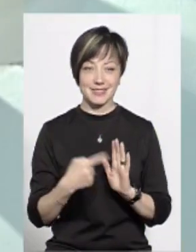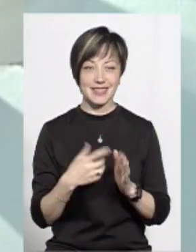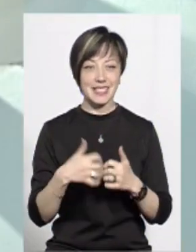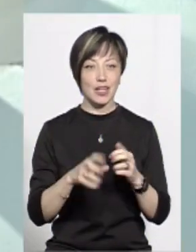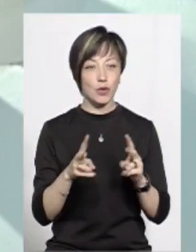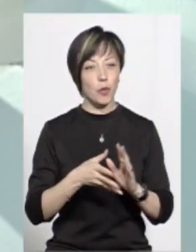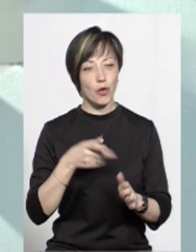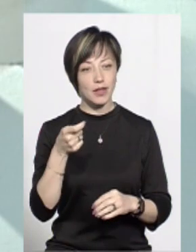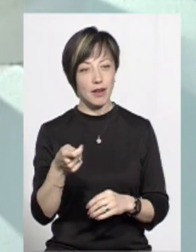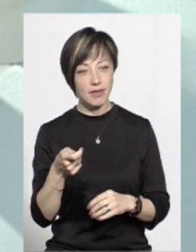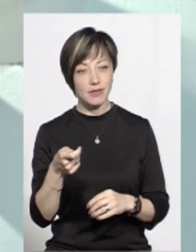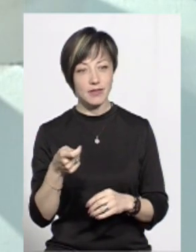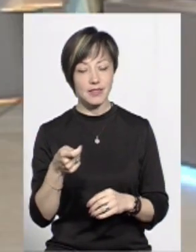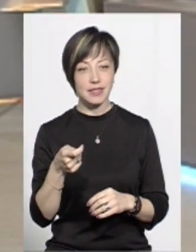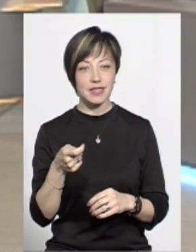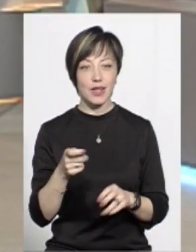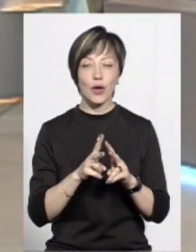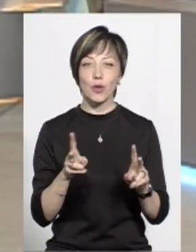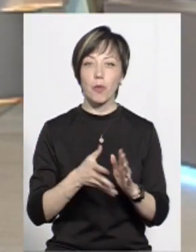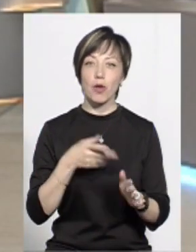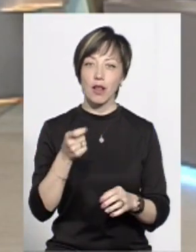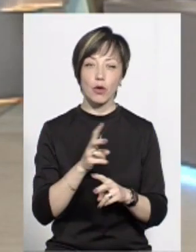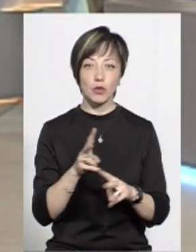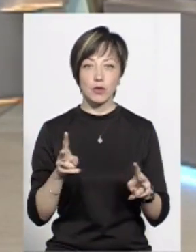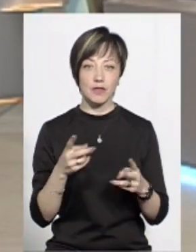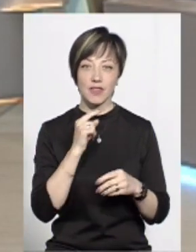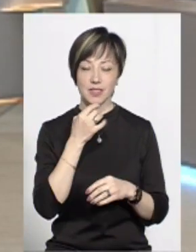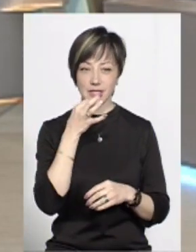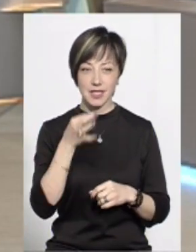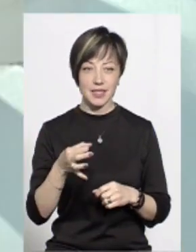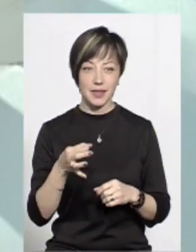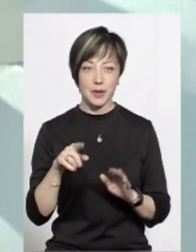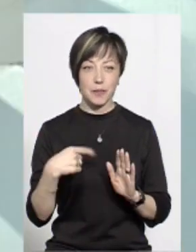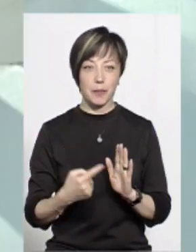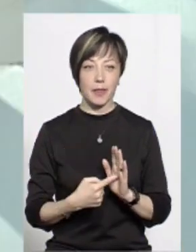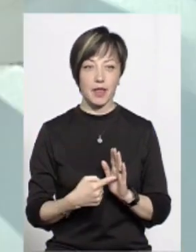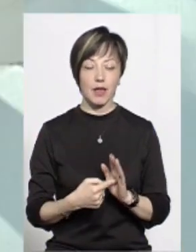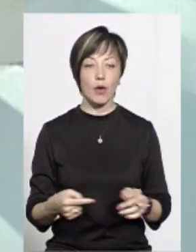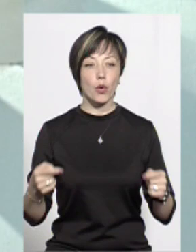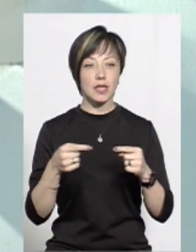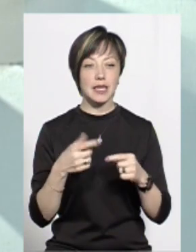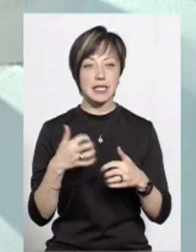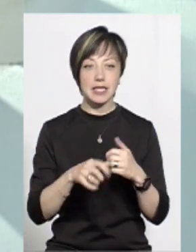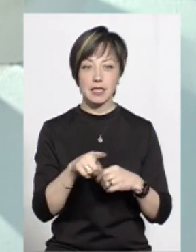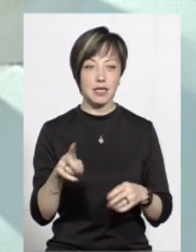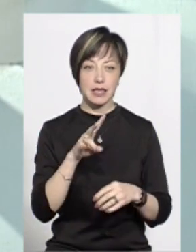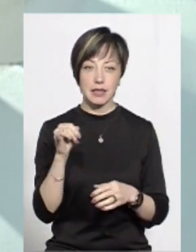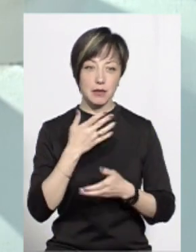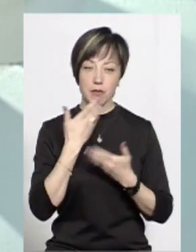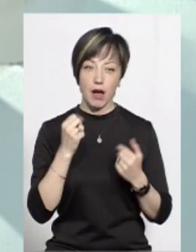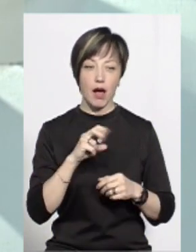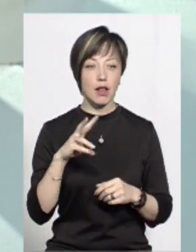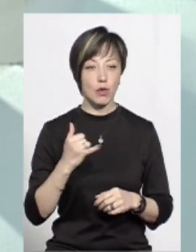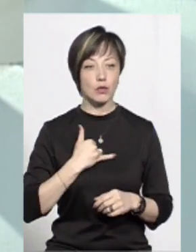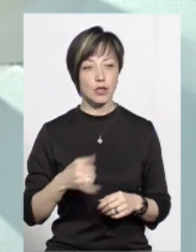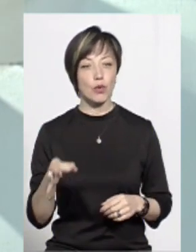тих, хто подав ці декларації? Так, серед тих, хто подав, бо тих, хто не подав, важко сказати. Конкретно серед тих ні, немає. Але